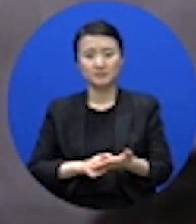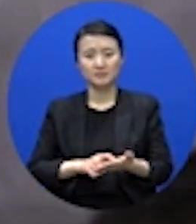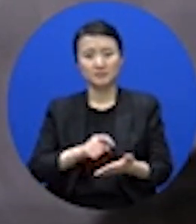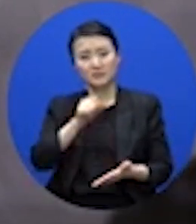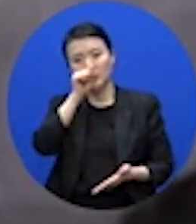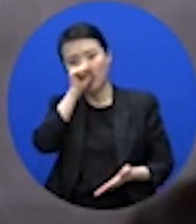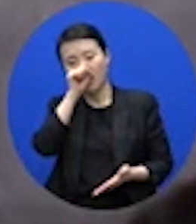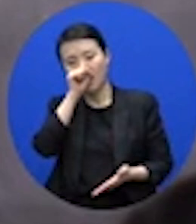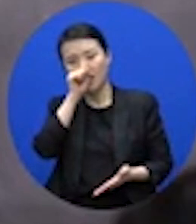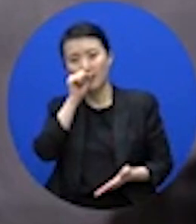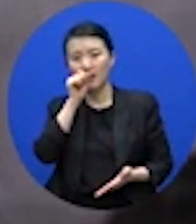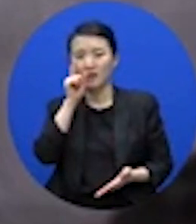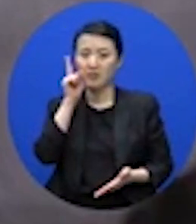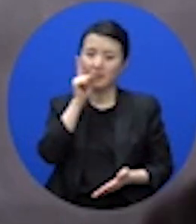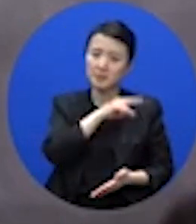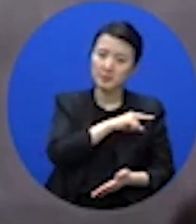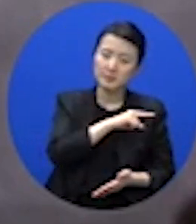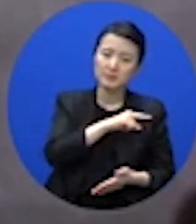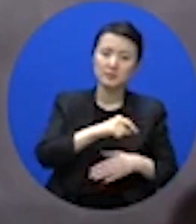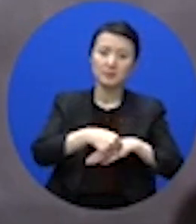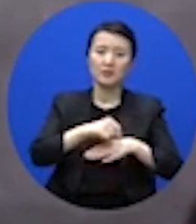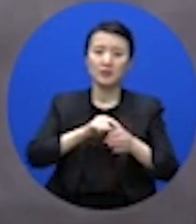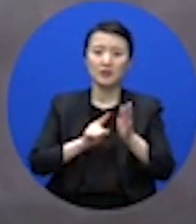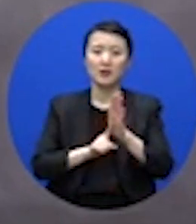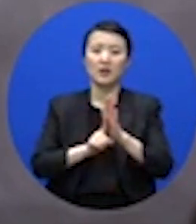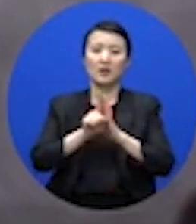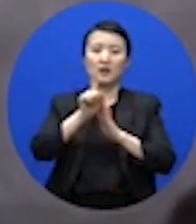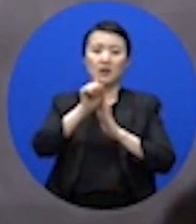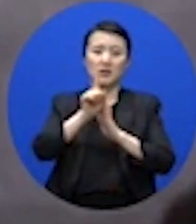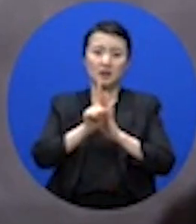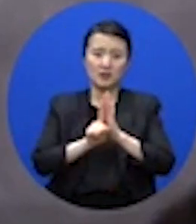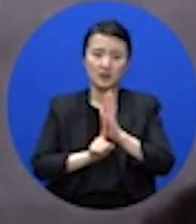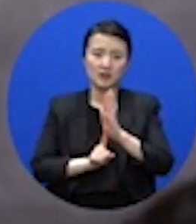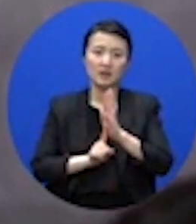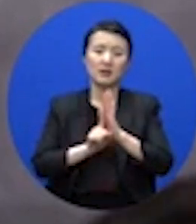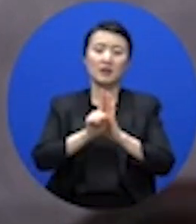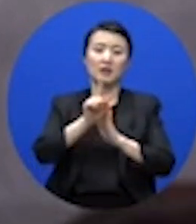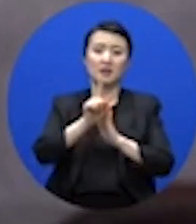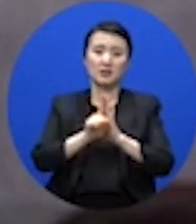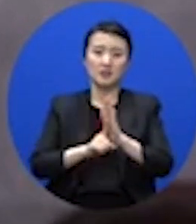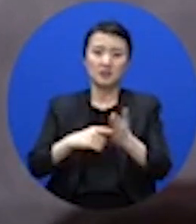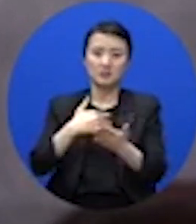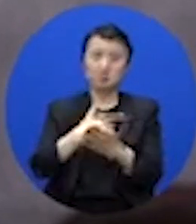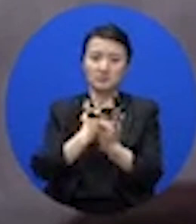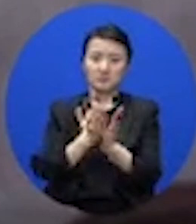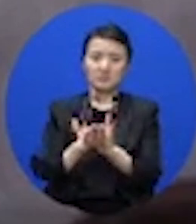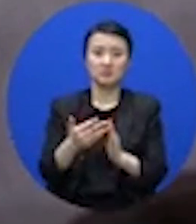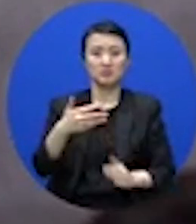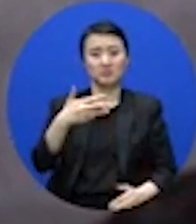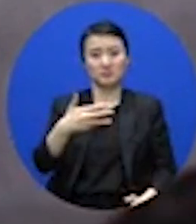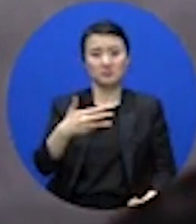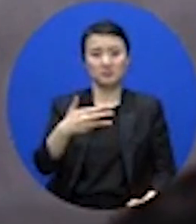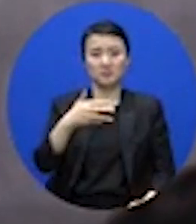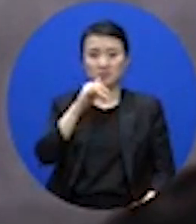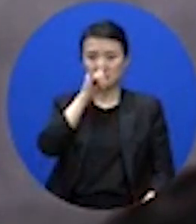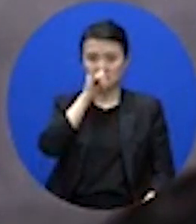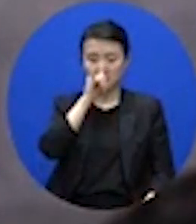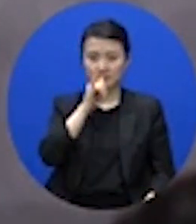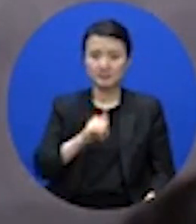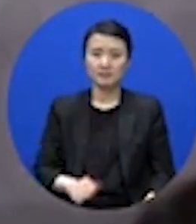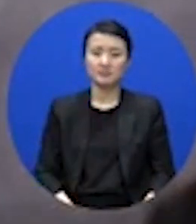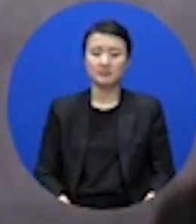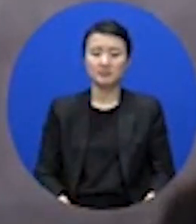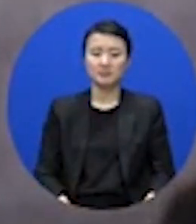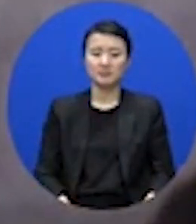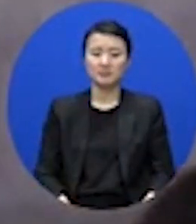좋았다가 온도가 올라갔다가 내려갔다가 여러 가지 지금 8개를 대표적으로 여러분들께 보여드리는데